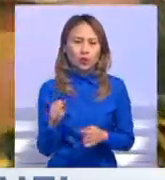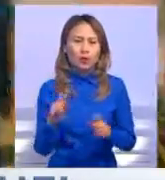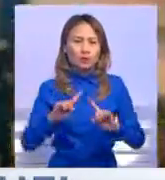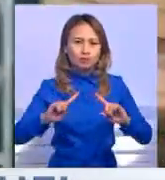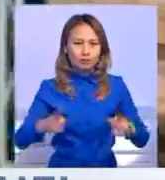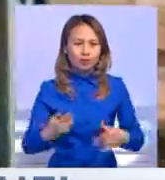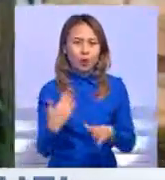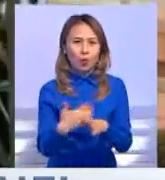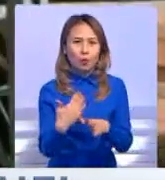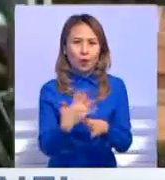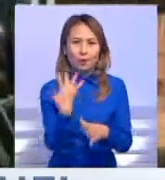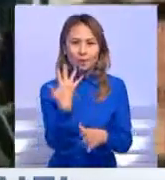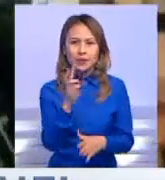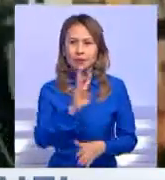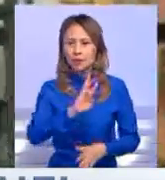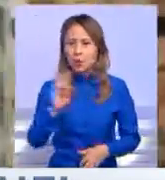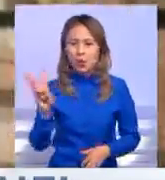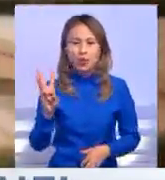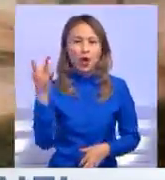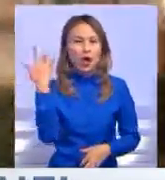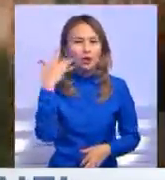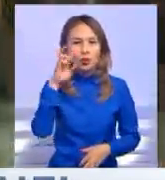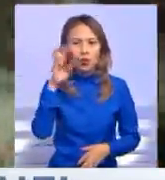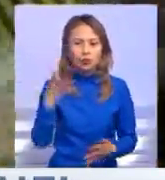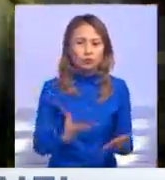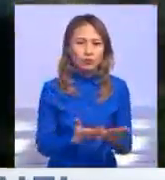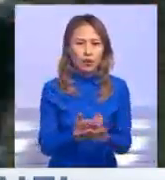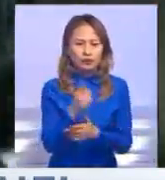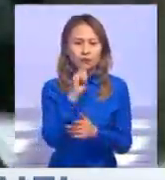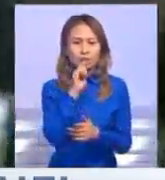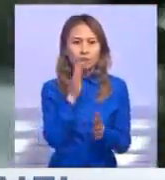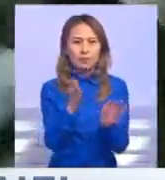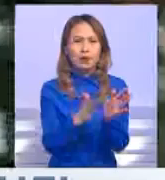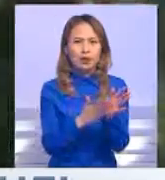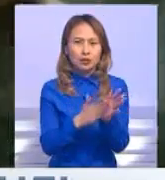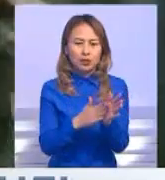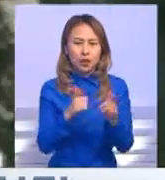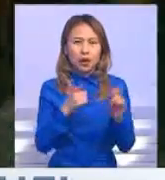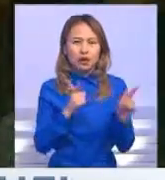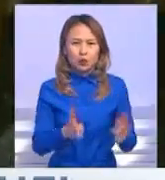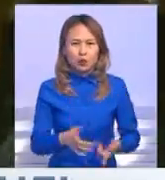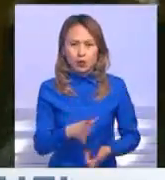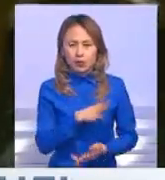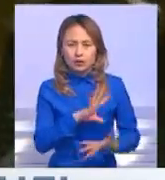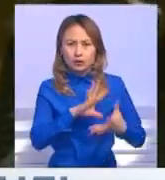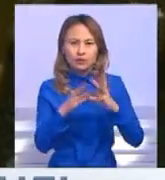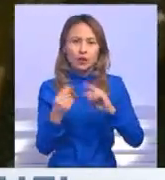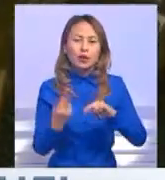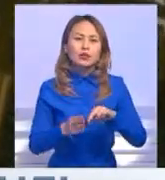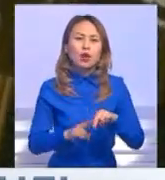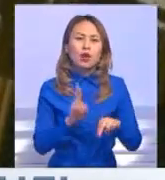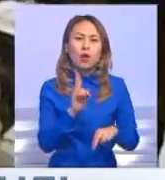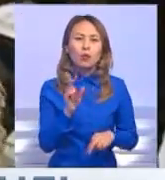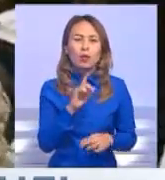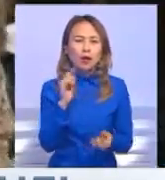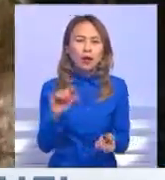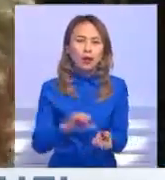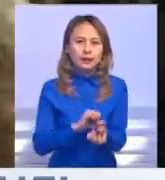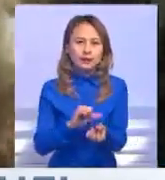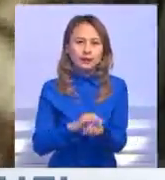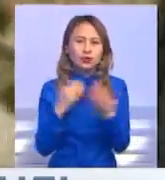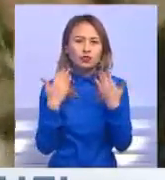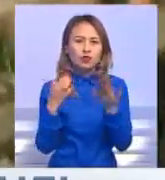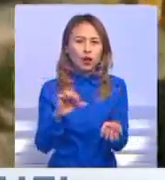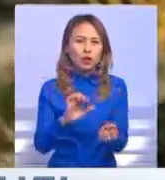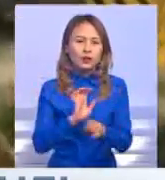ұстауға көмектескен адамға 5 миллион ақш доллары көлемінде сыйақы тағайындалатынын айтқан. Айта кетсек, Колумбияда кокаин